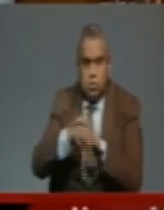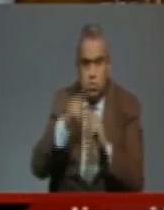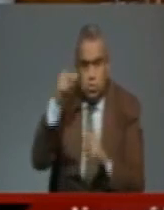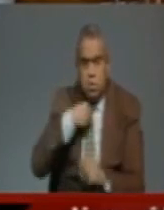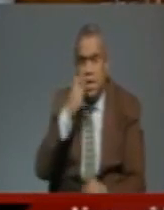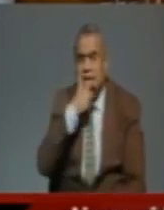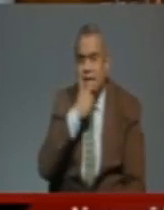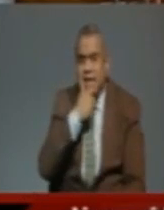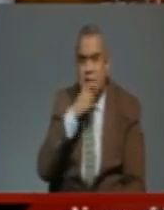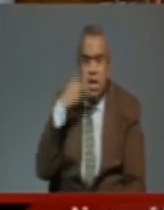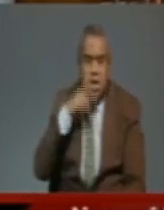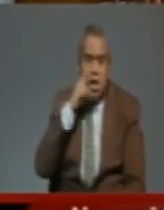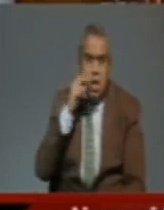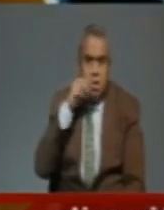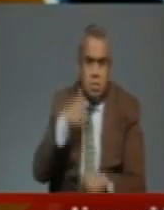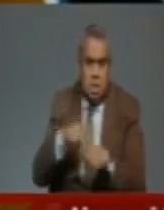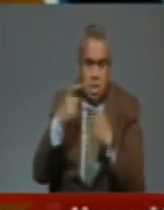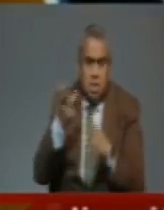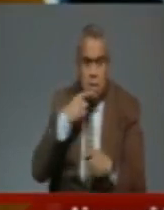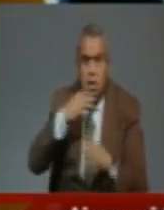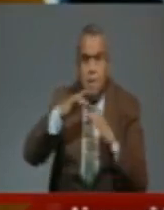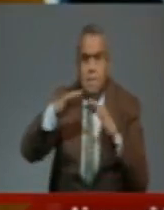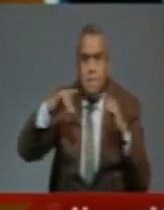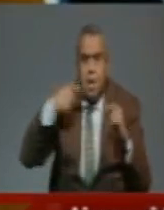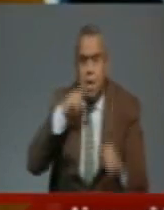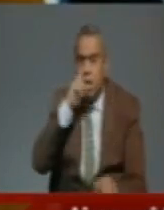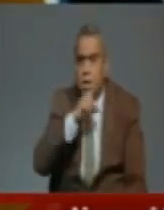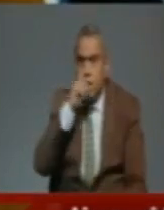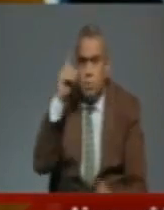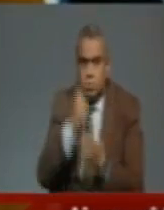عندنا مواني ابو ظبي دلوقتي يا فندم متعاقده على محطه بطول